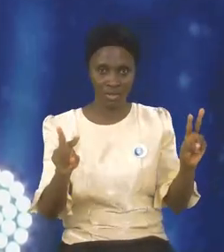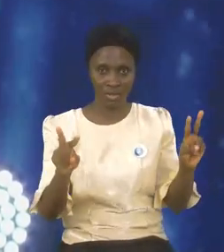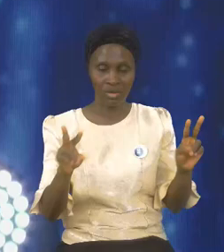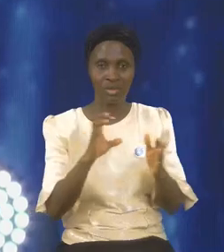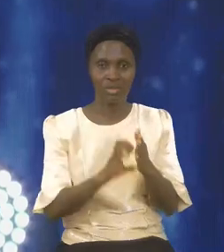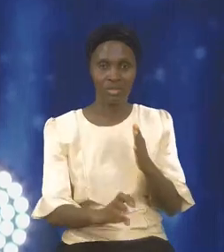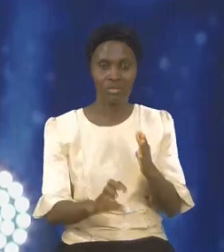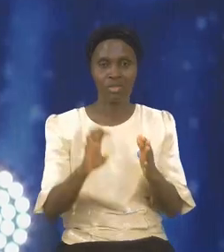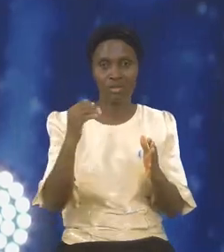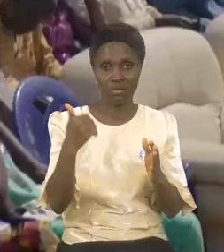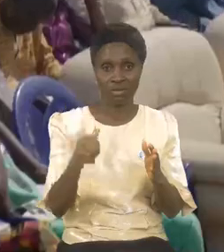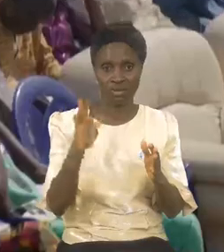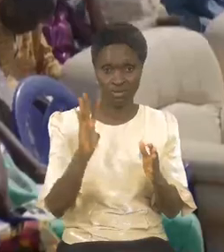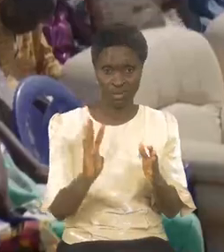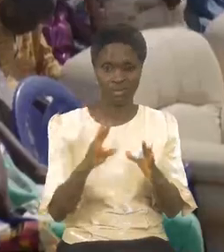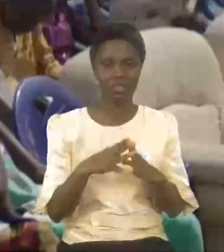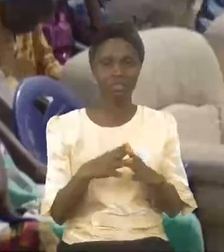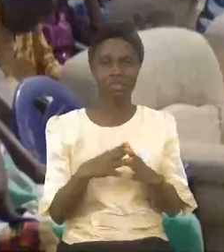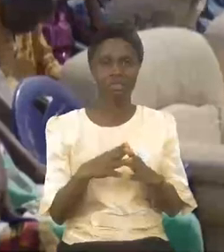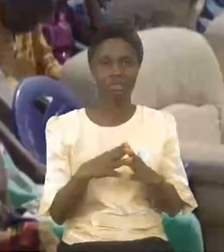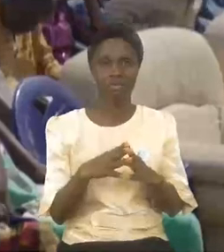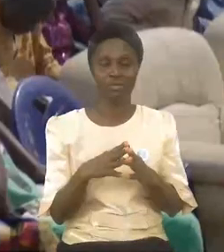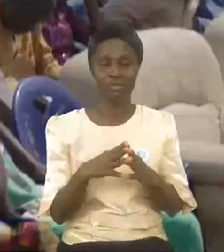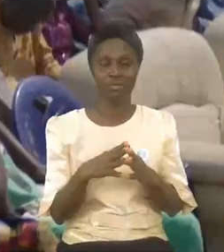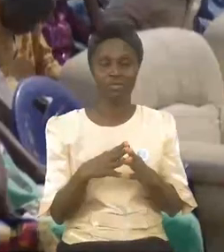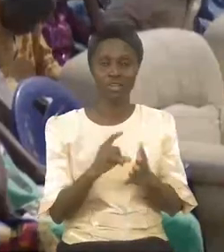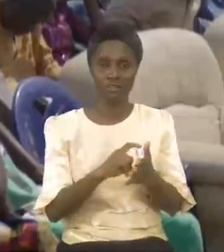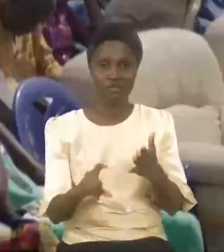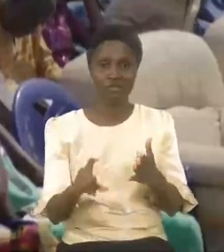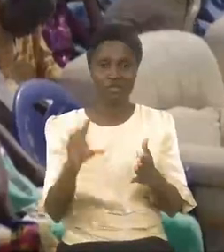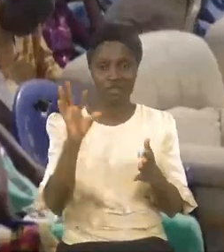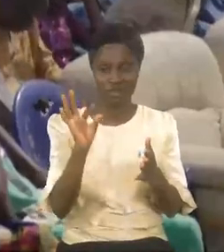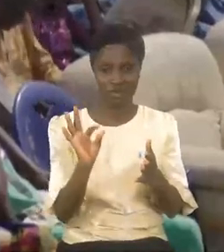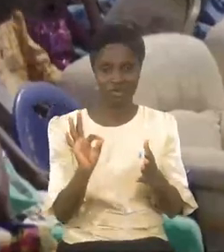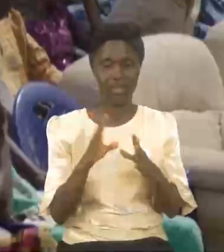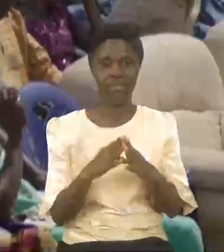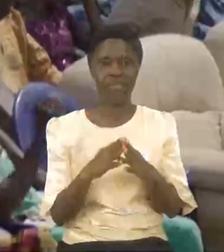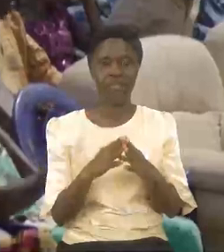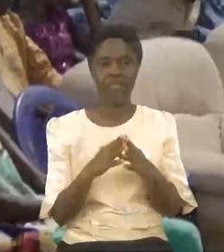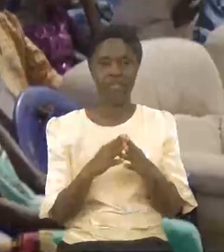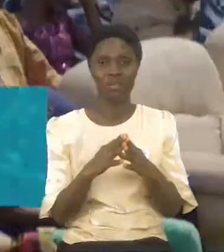au cours de la grande tribulation, mais seront jugés en fin de compte.